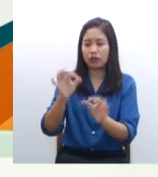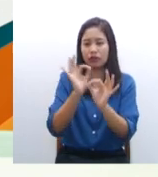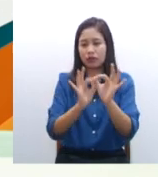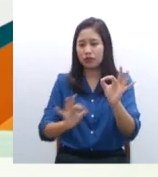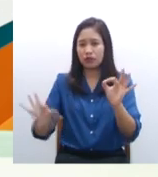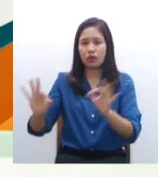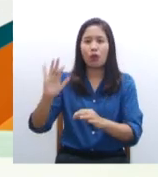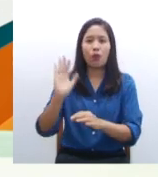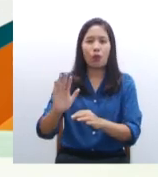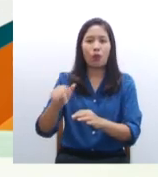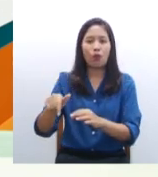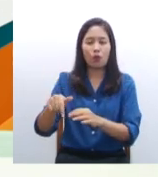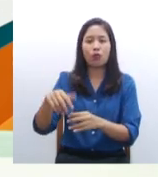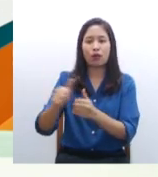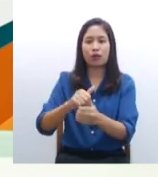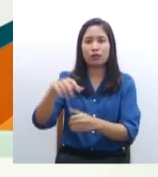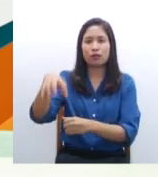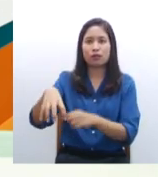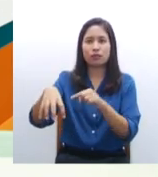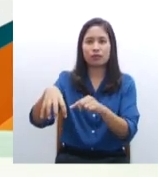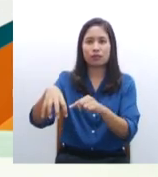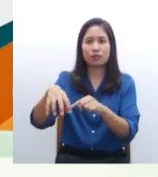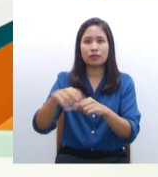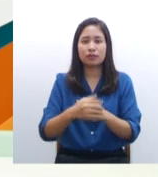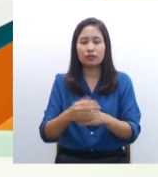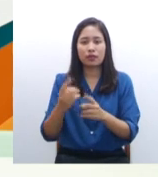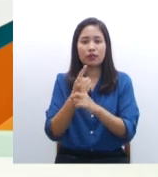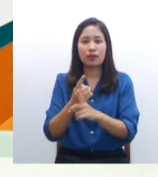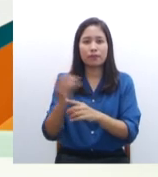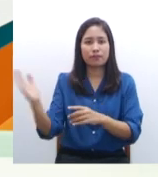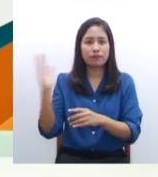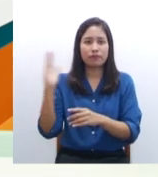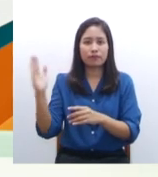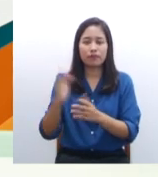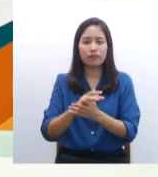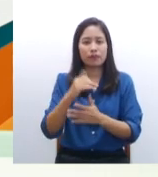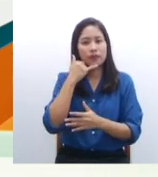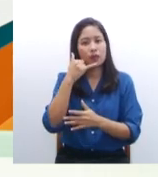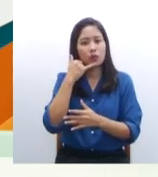วทนะครับซึ่งมีเบอร์โทรศัพท์นะครับขึ้นไว้หน้าจอนะครับก็คือ